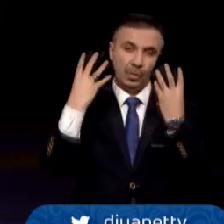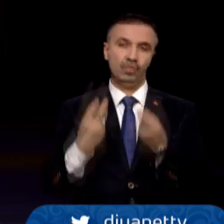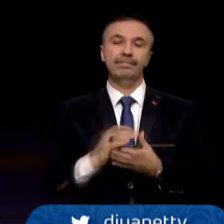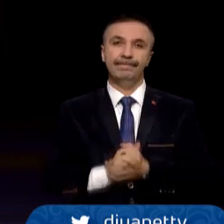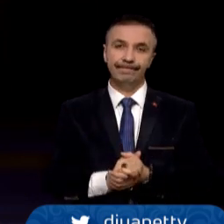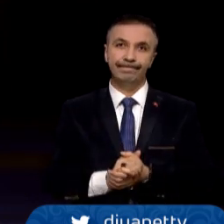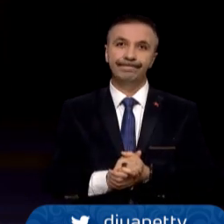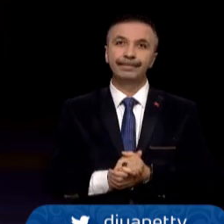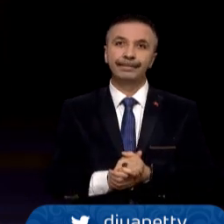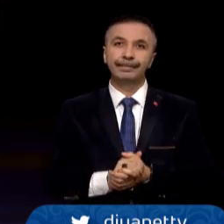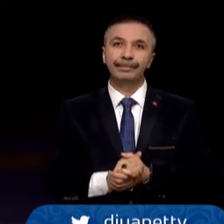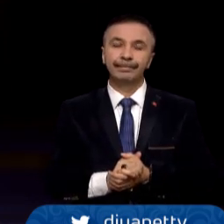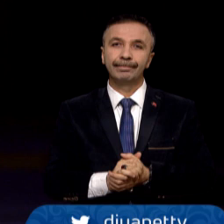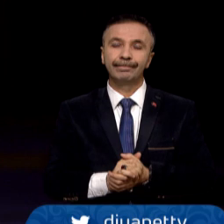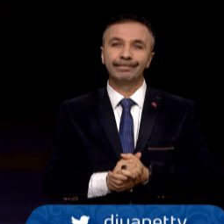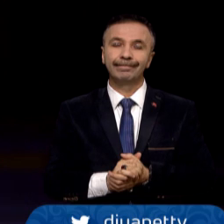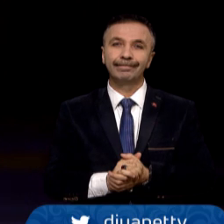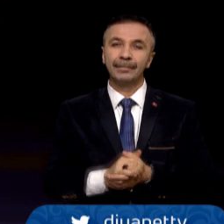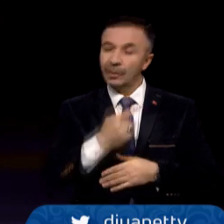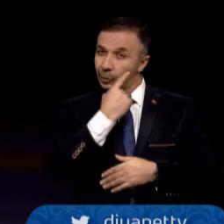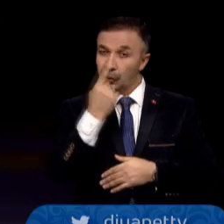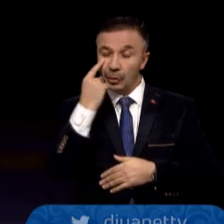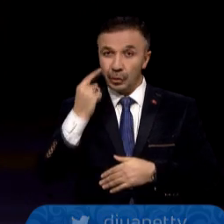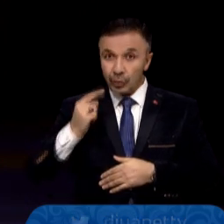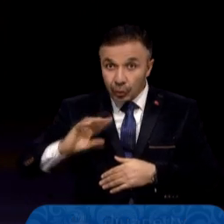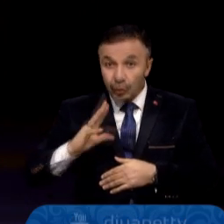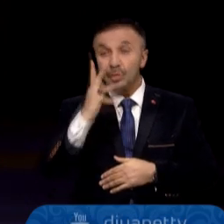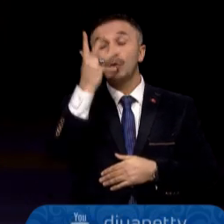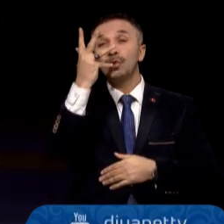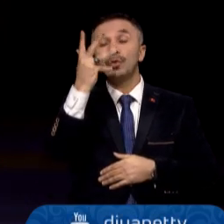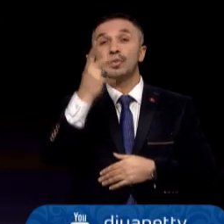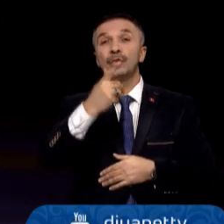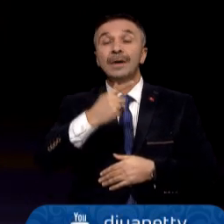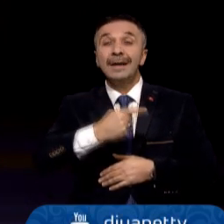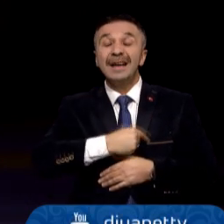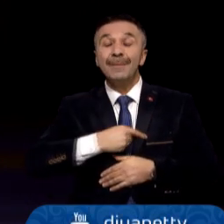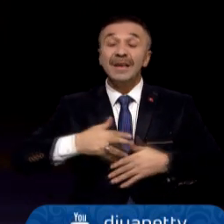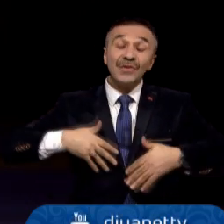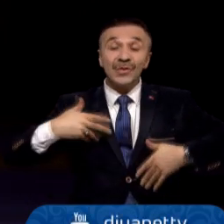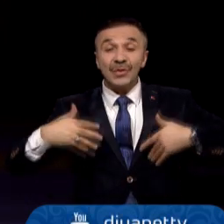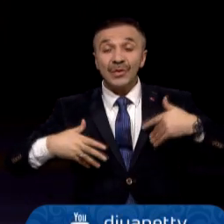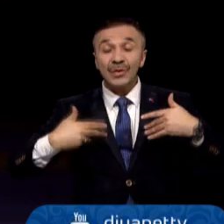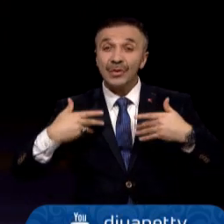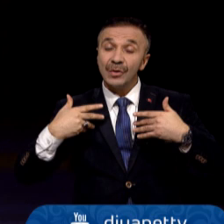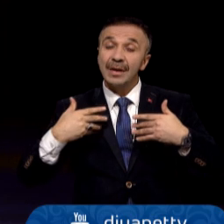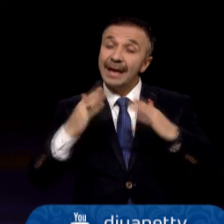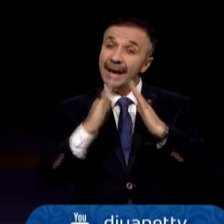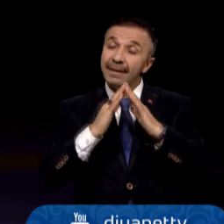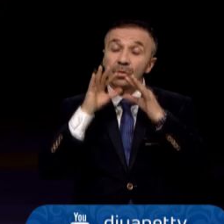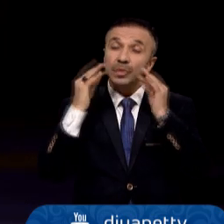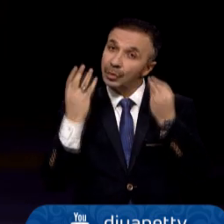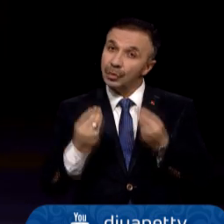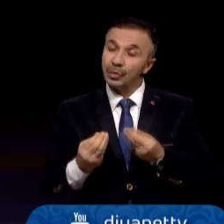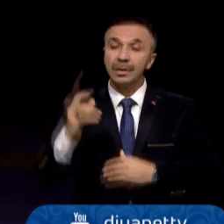üzerine olsun İyi gözünüz nurlu kalbini sürüldü eviniz huzurlu